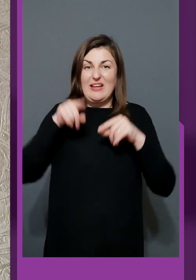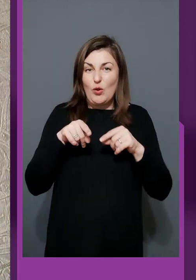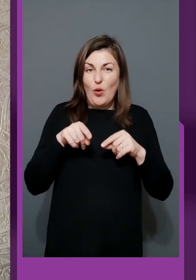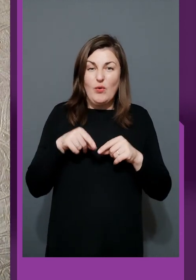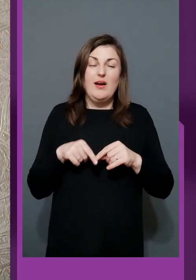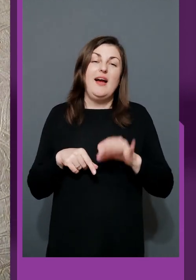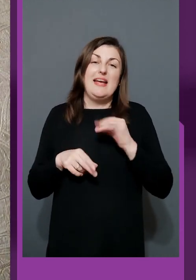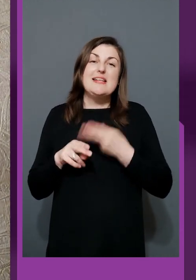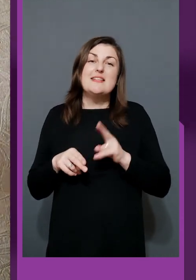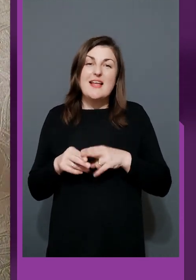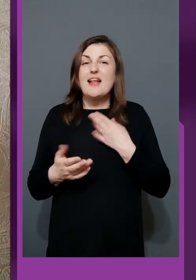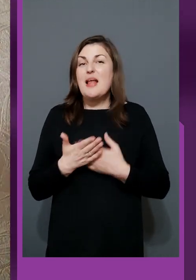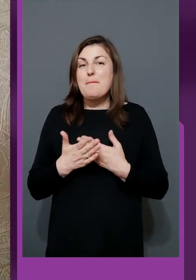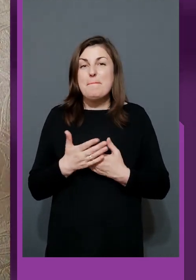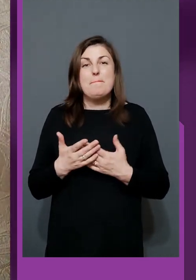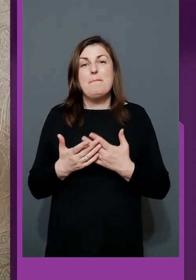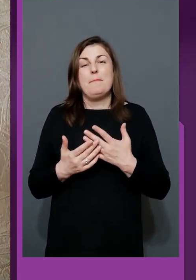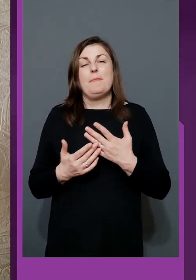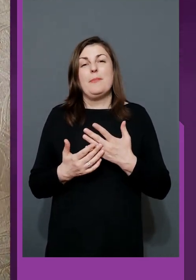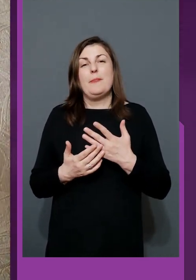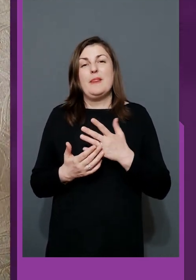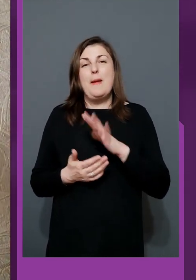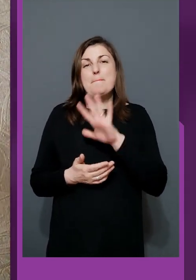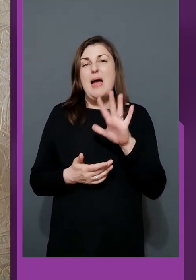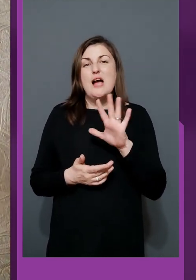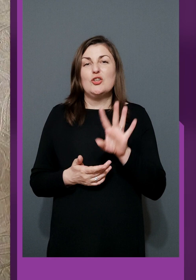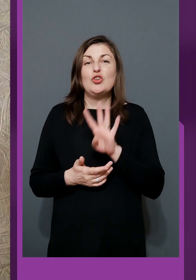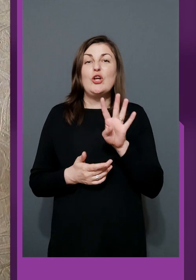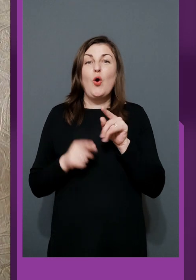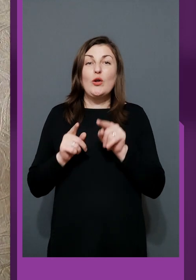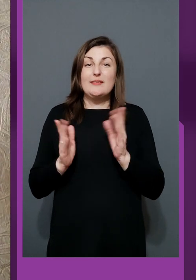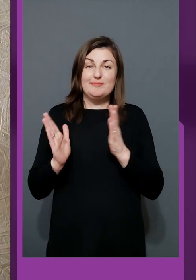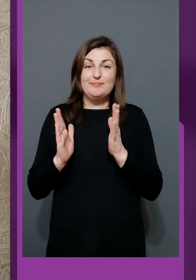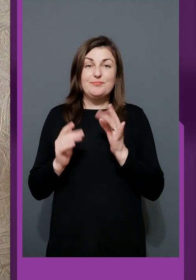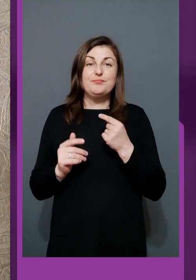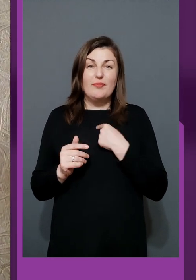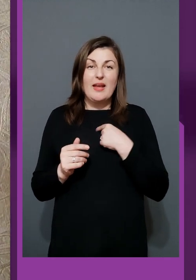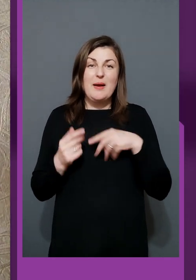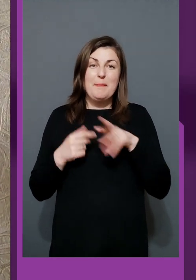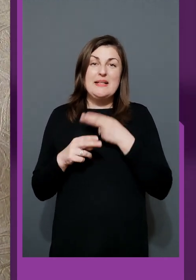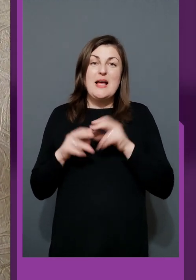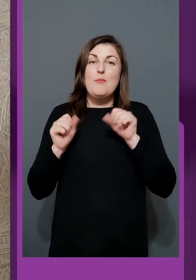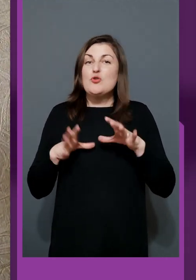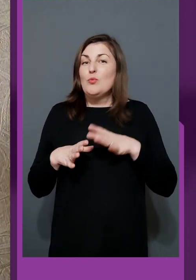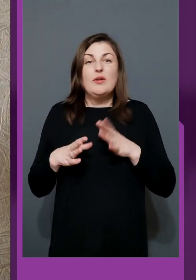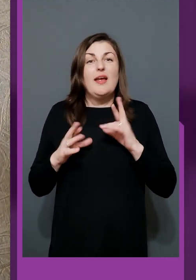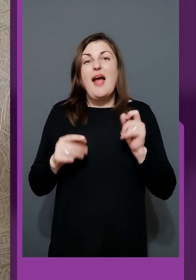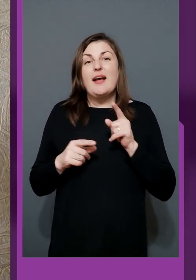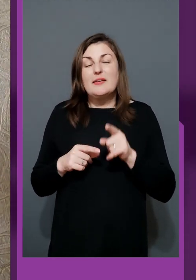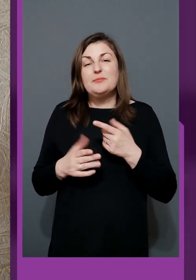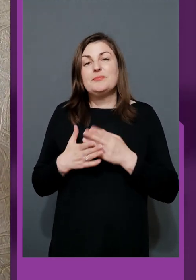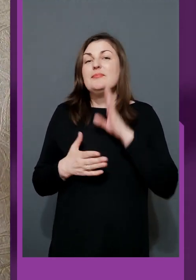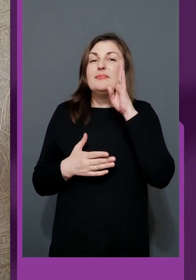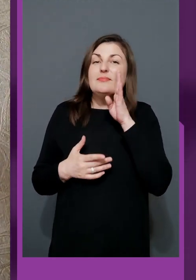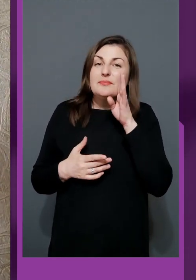є світло і це наприклад мінімум 5ч години ось і ми це може бути